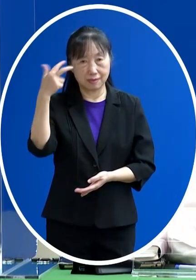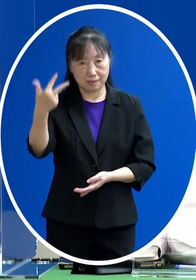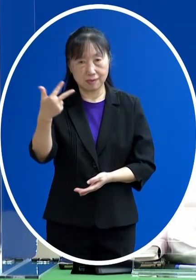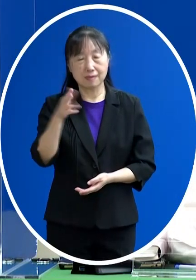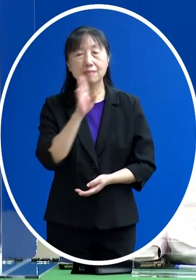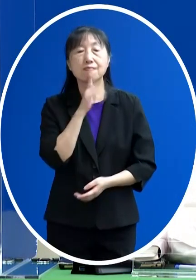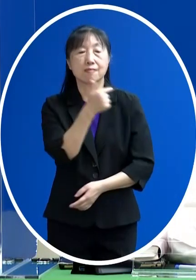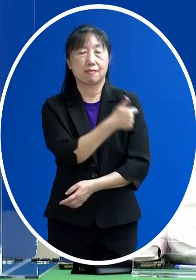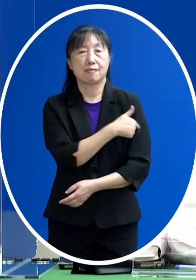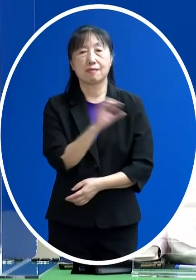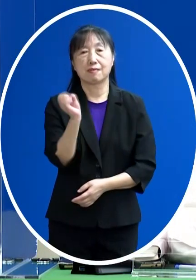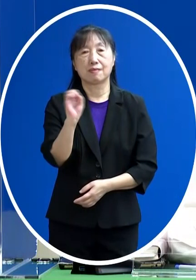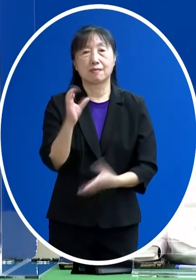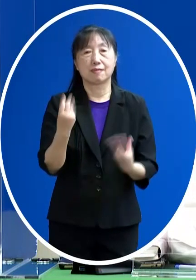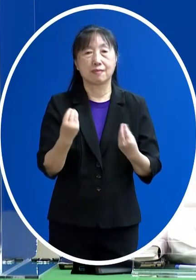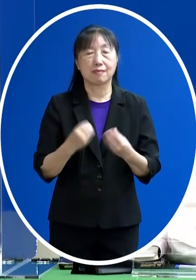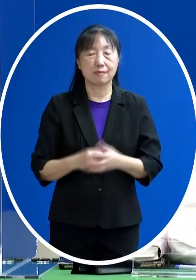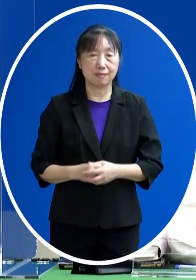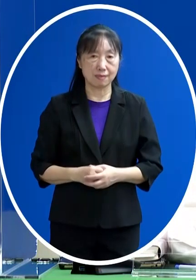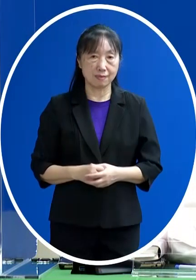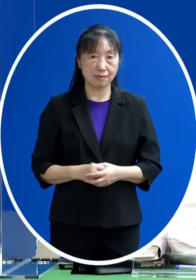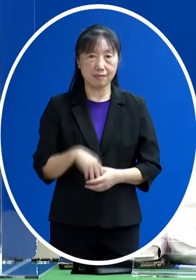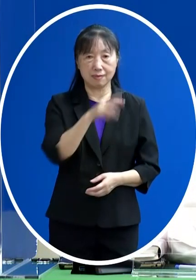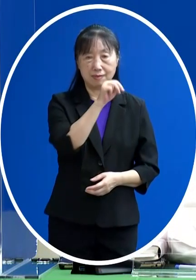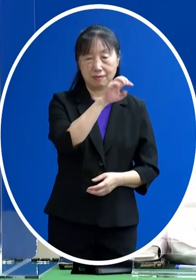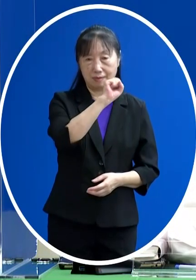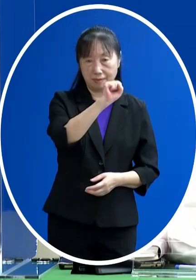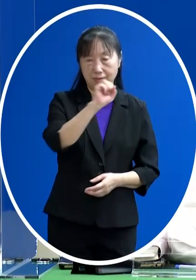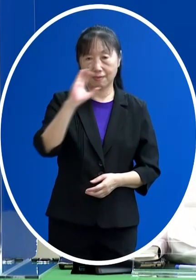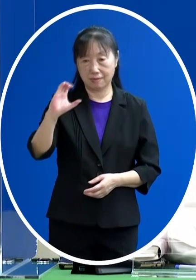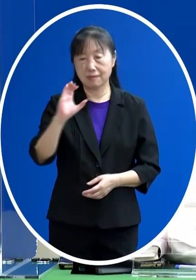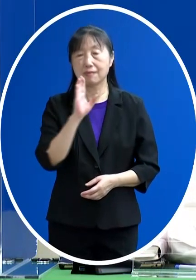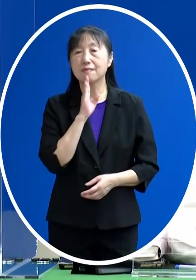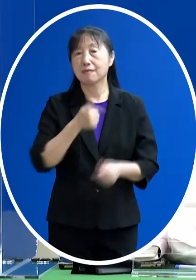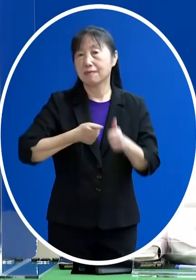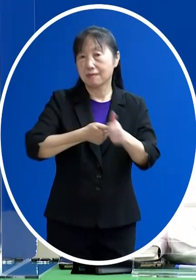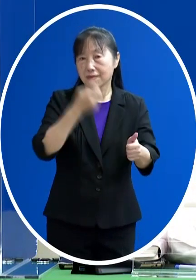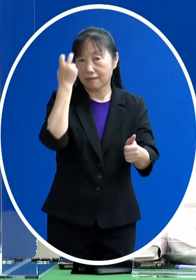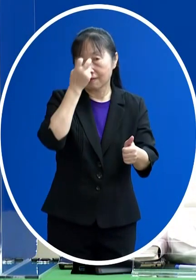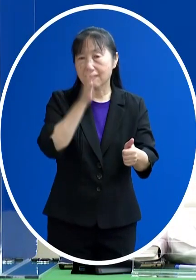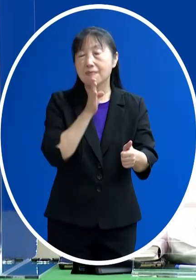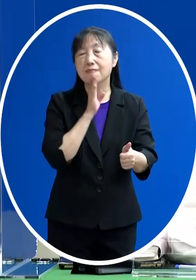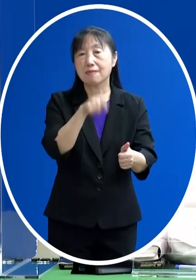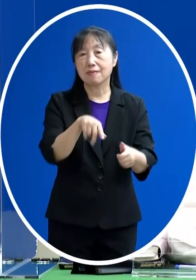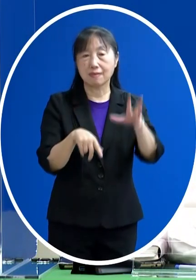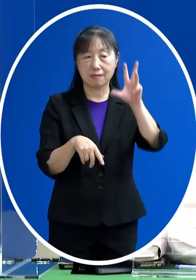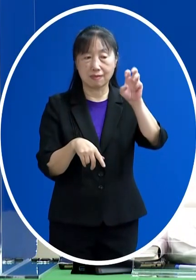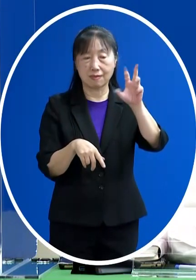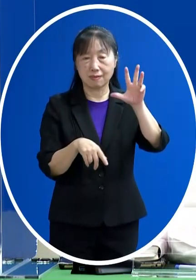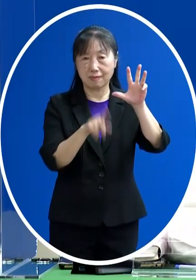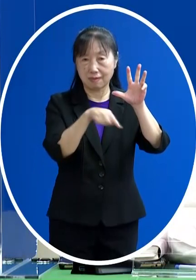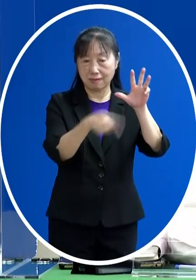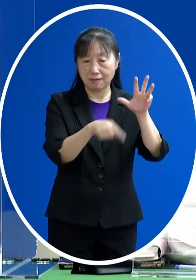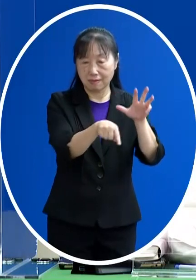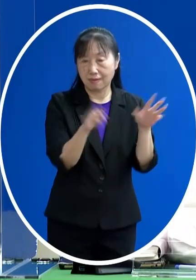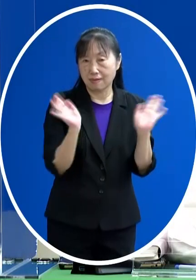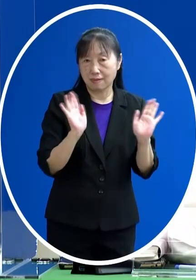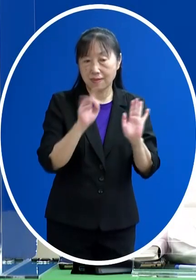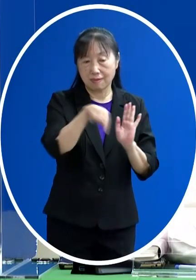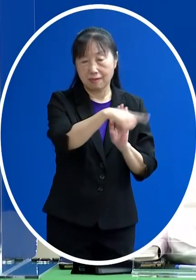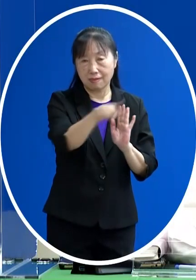是没有接种过疫苗的哦。那在 MIS-C 的这个最大宗的这个重症的项目哦，88例的儿童当中